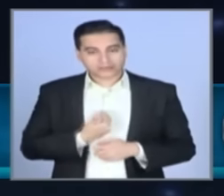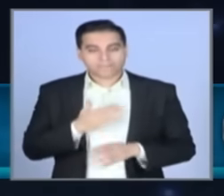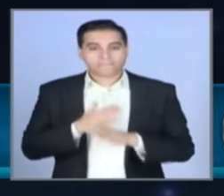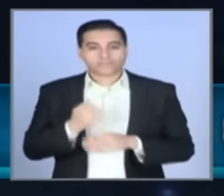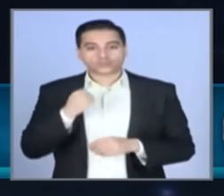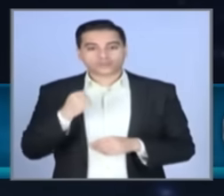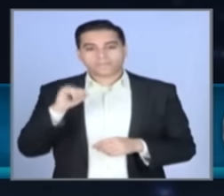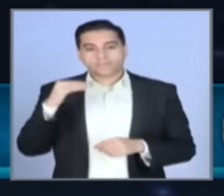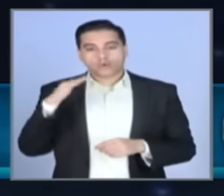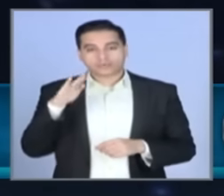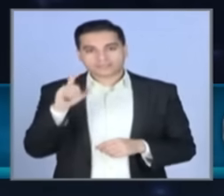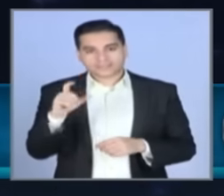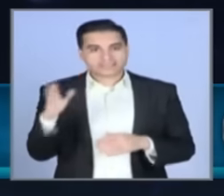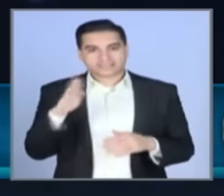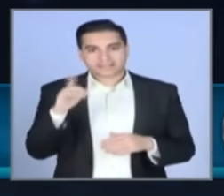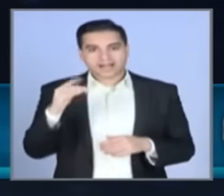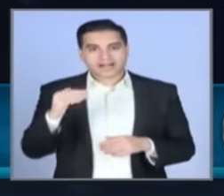بطولة محسن سرحان.